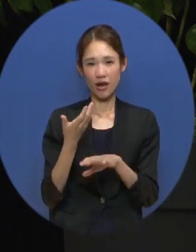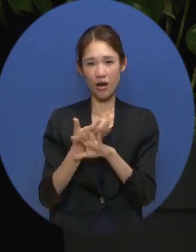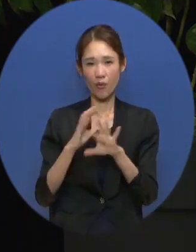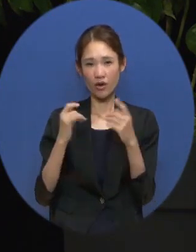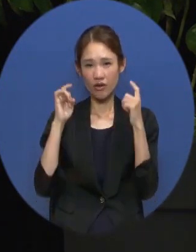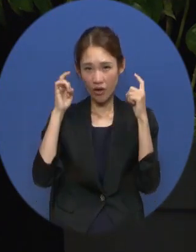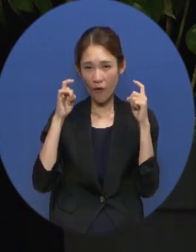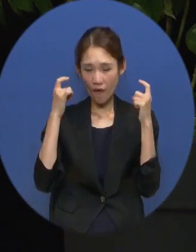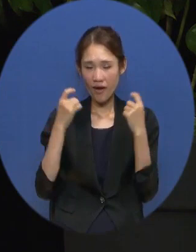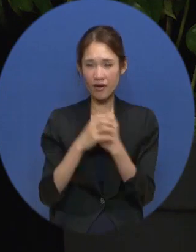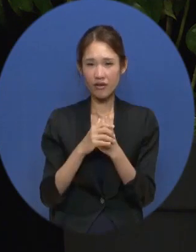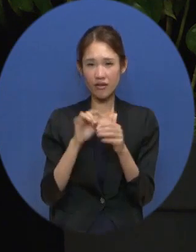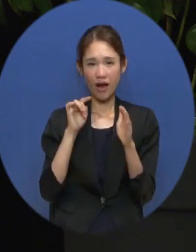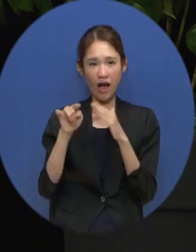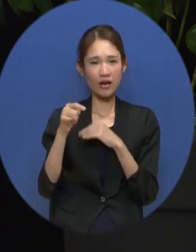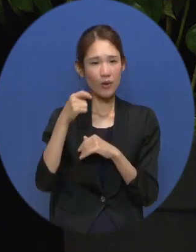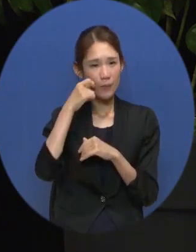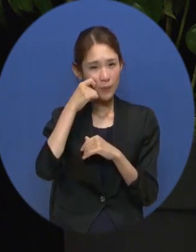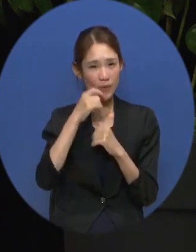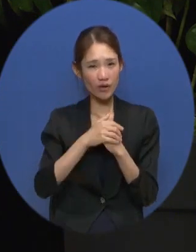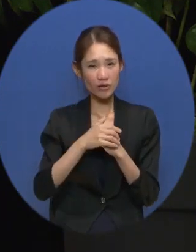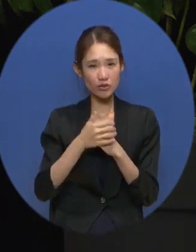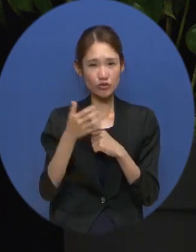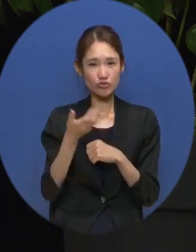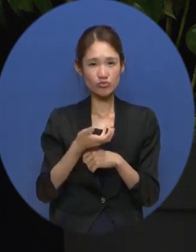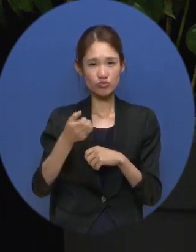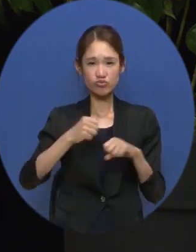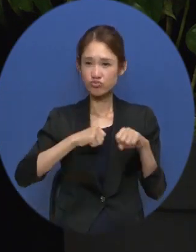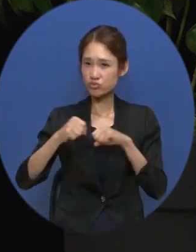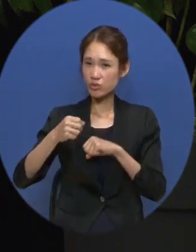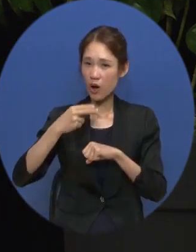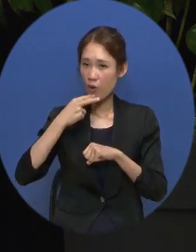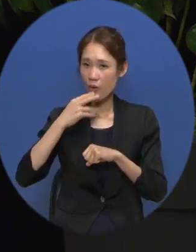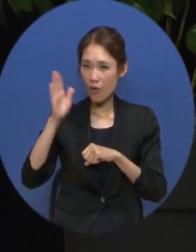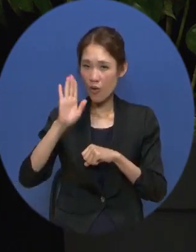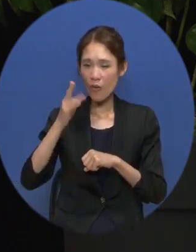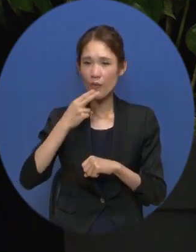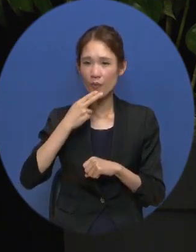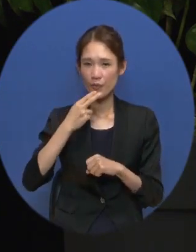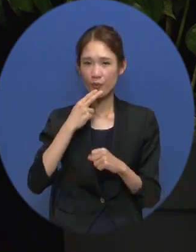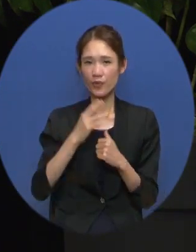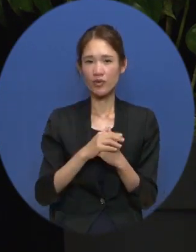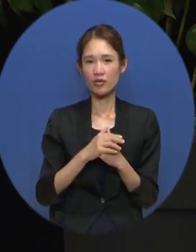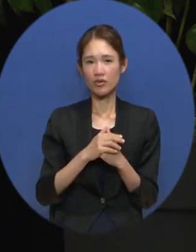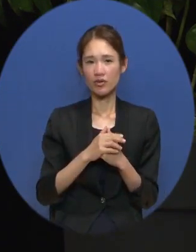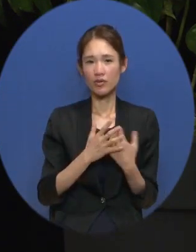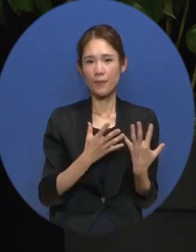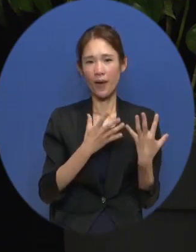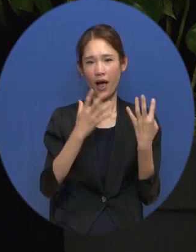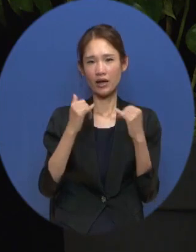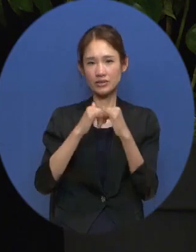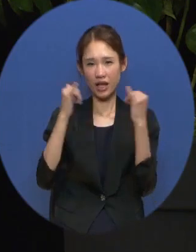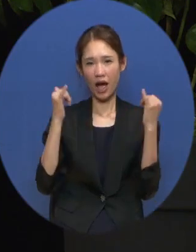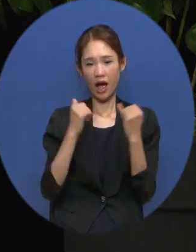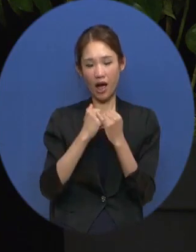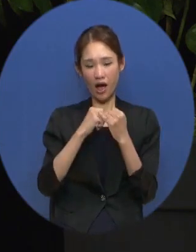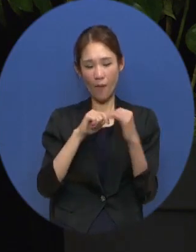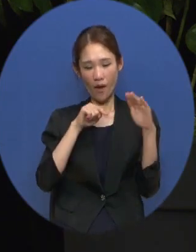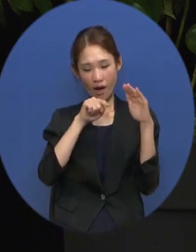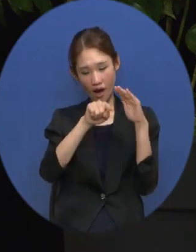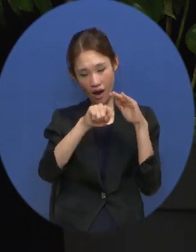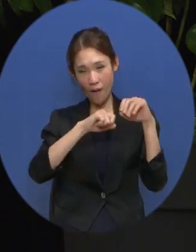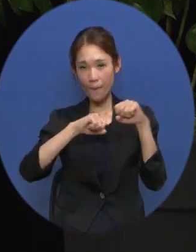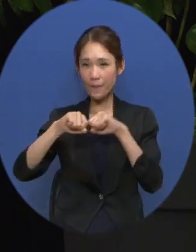뭐 해외여행을 안 가시거나 뭐 안 움직이고 그런 오. 분이 거의 없으시고요. 네. 많이 사회적으로